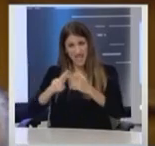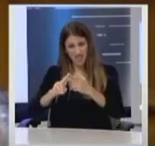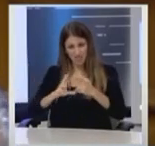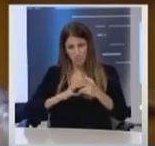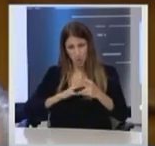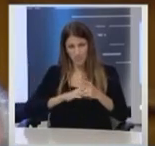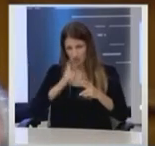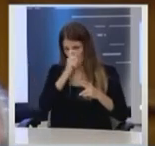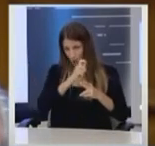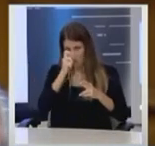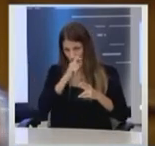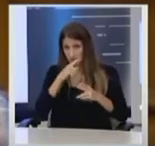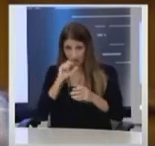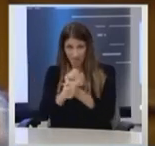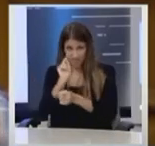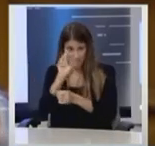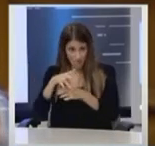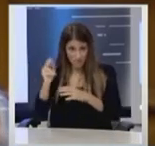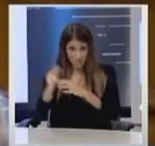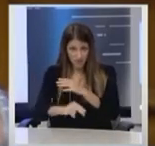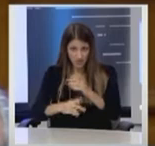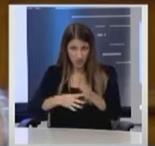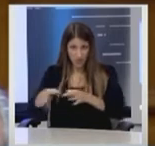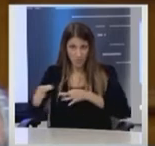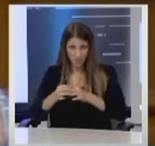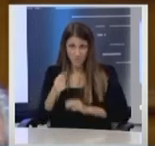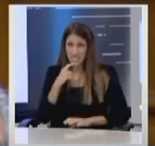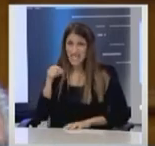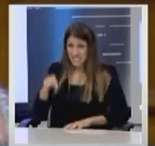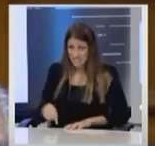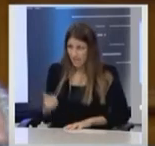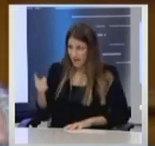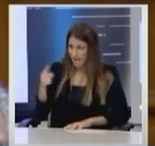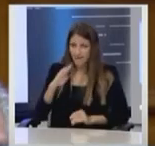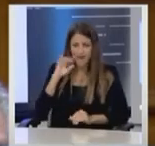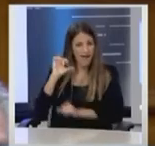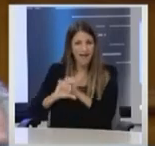θα ψηφίσει επί της αρχής αυτό το νομοσχέδιο και ήρθε σήμερα εδώ σε ένα κρεσέντο